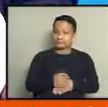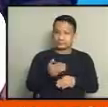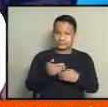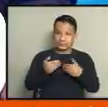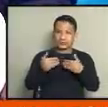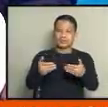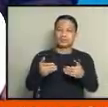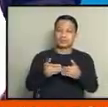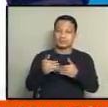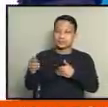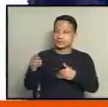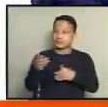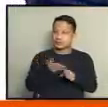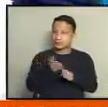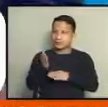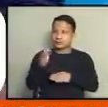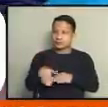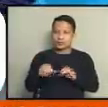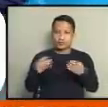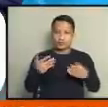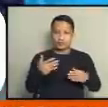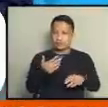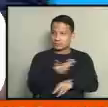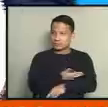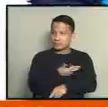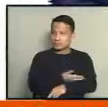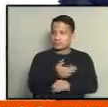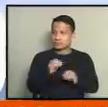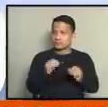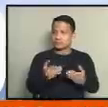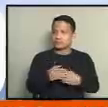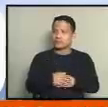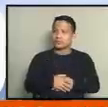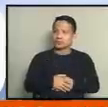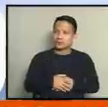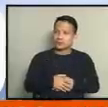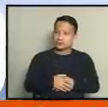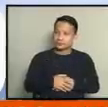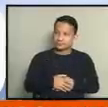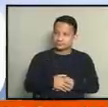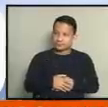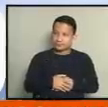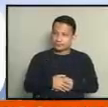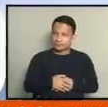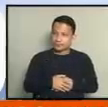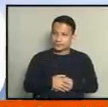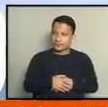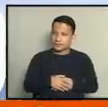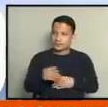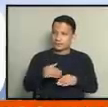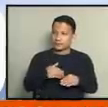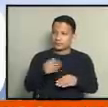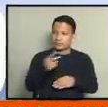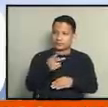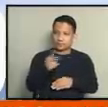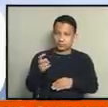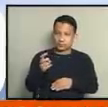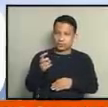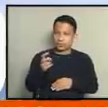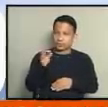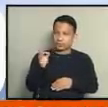Hanggang naposting kami doon. Walang painga? Wala po, Sir. Jesus Mario Sep. So,